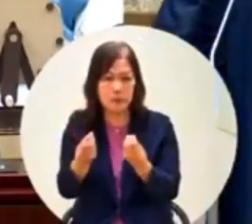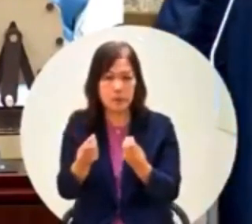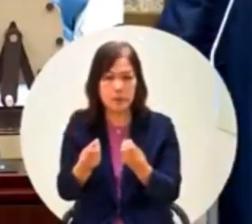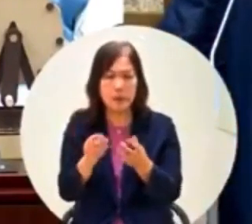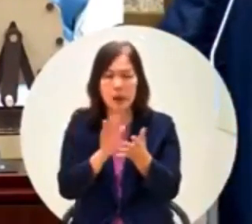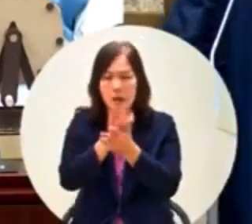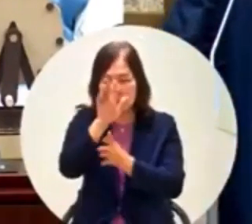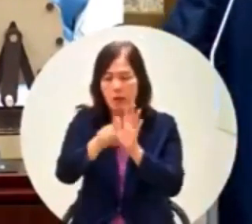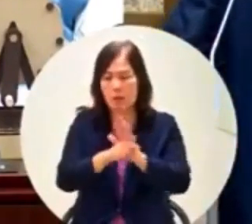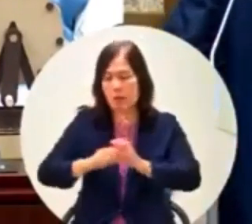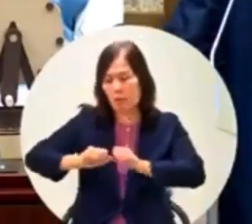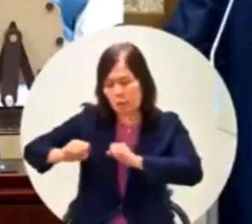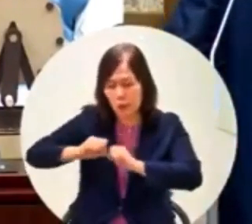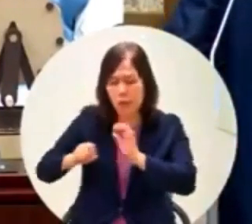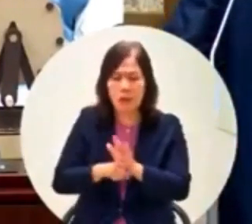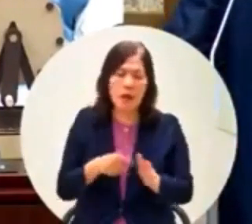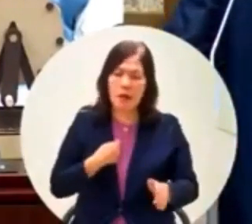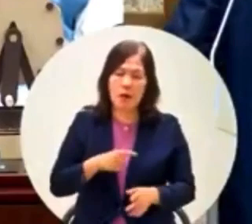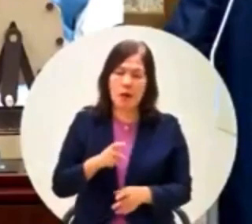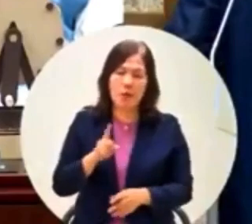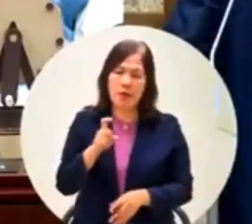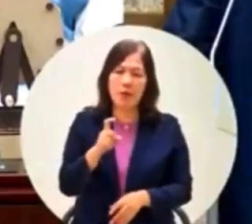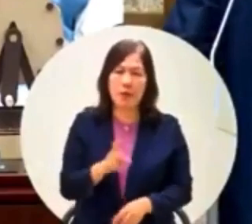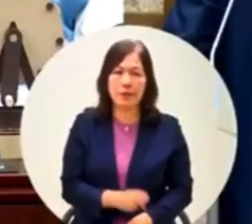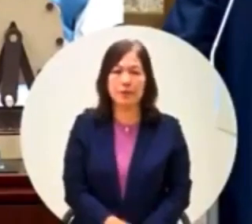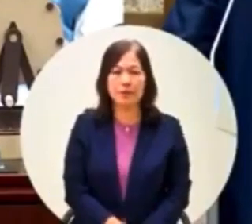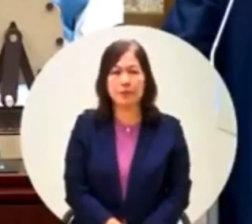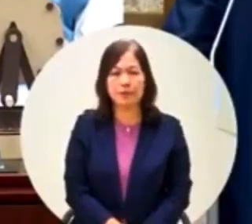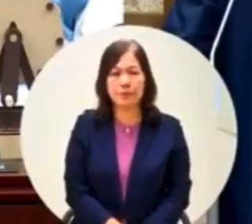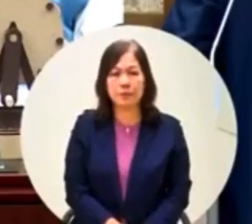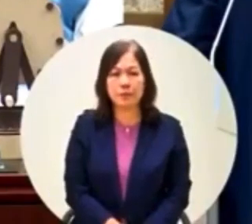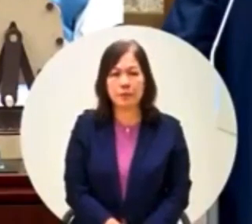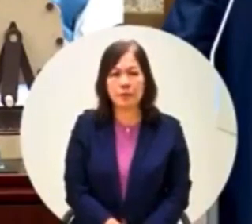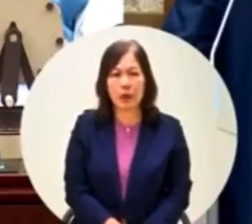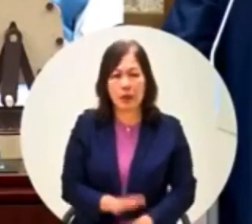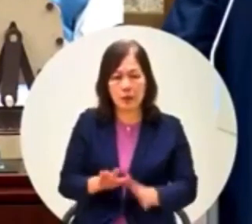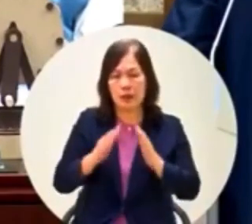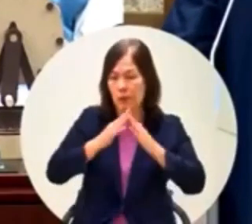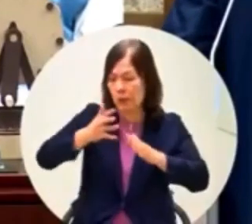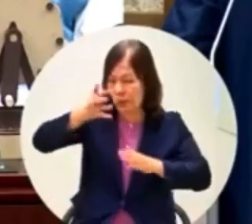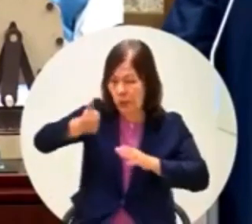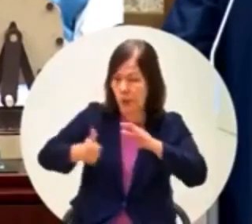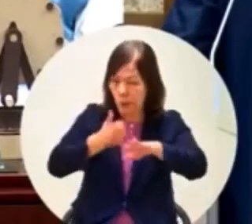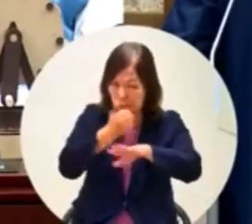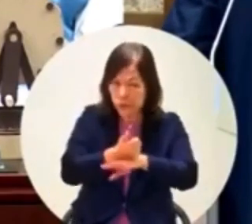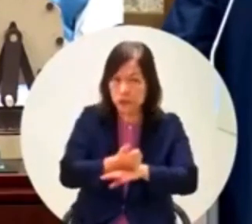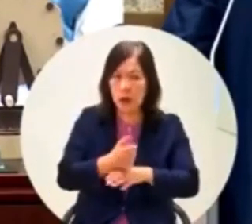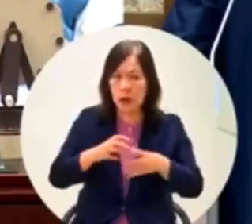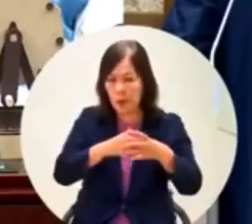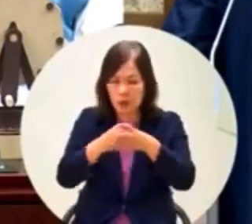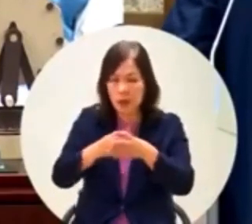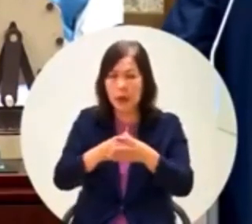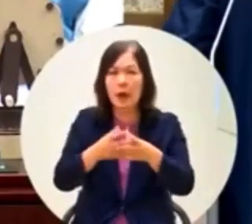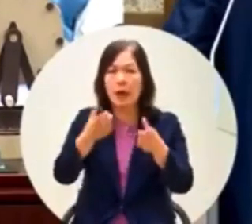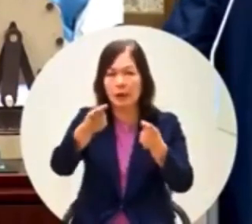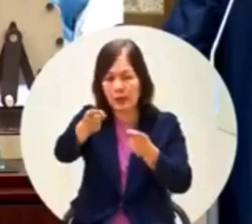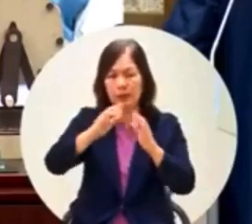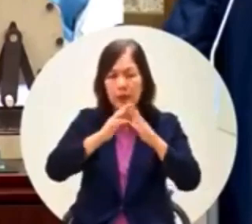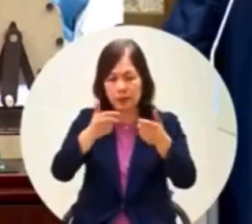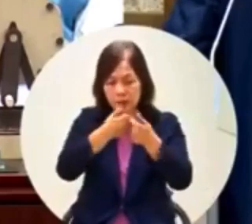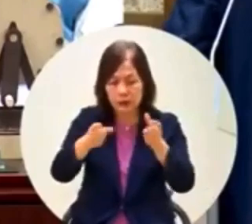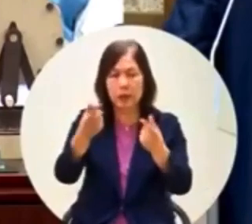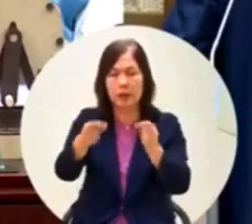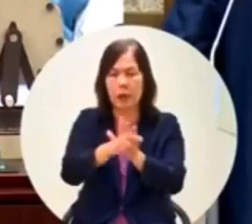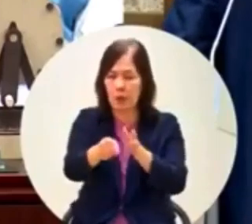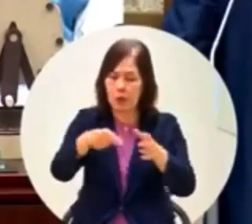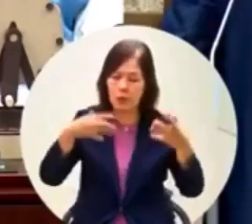代的竞争力简直不堪设想。所以身为市长、市府团队，包括各位议员，我们都有这个责